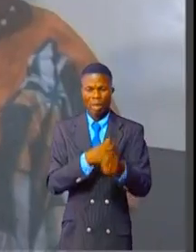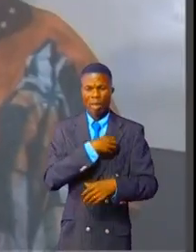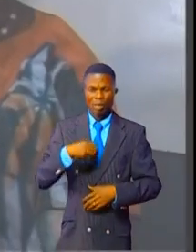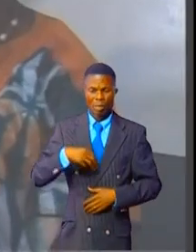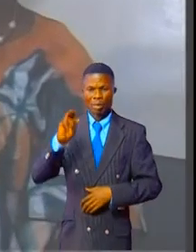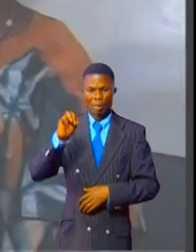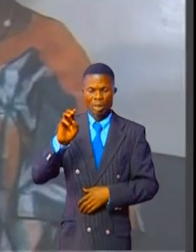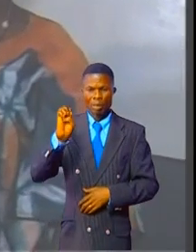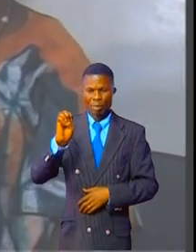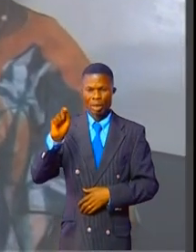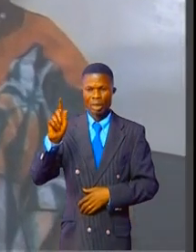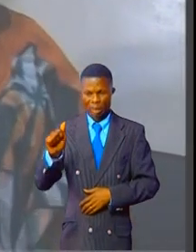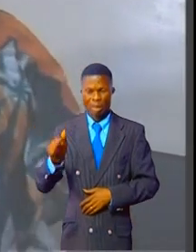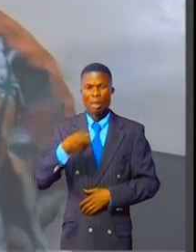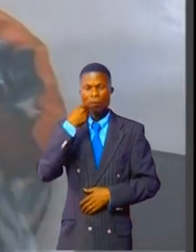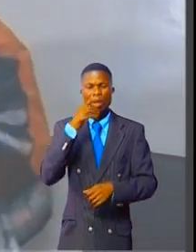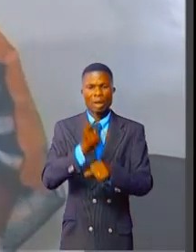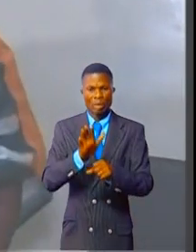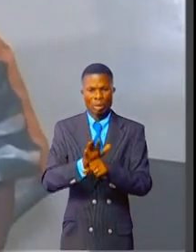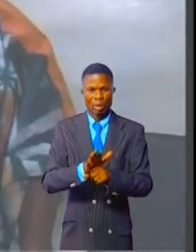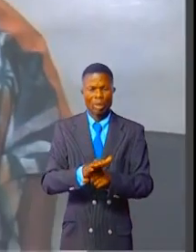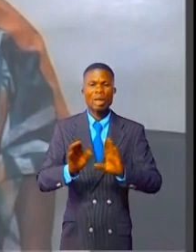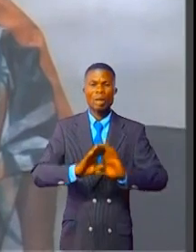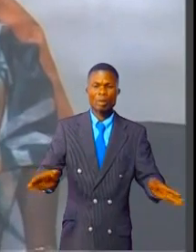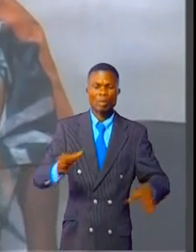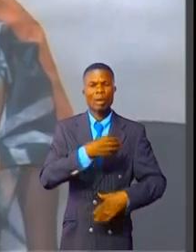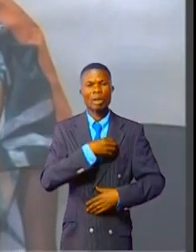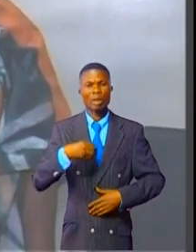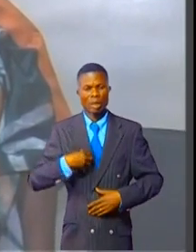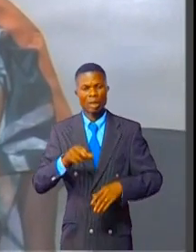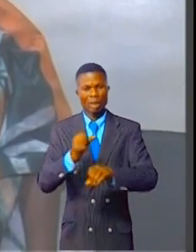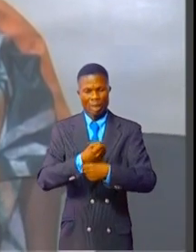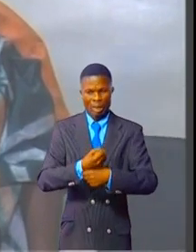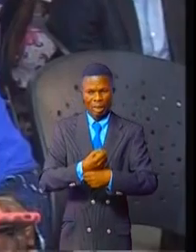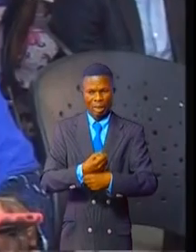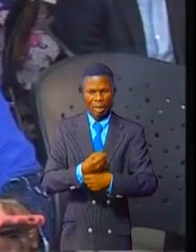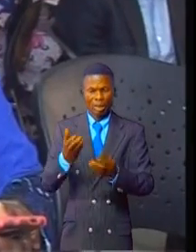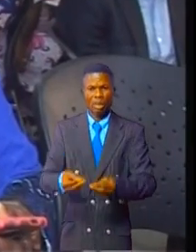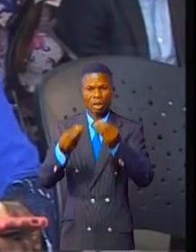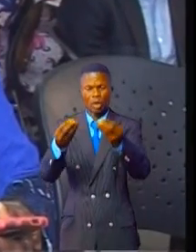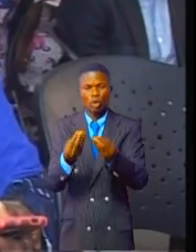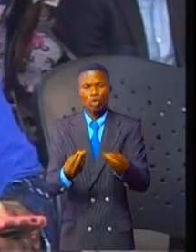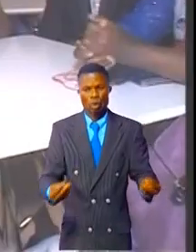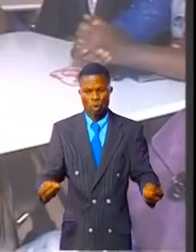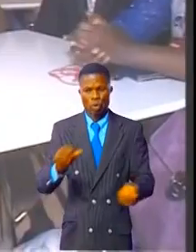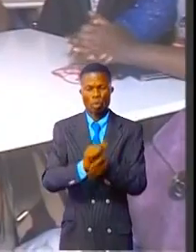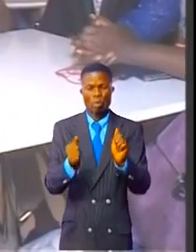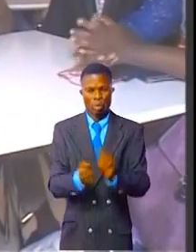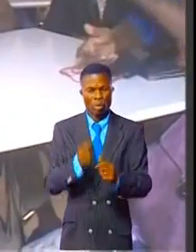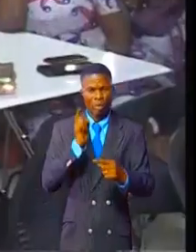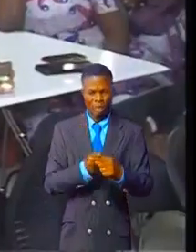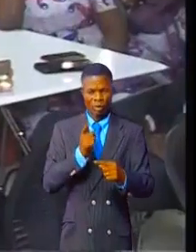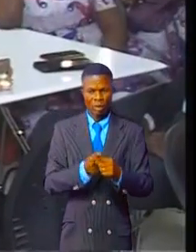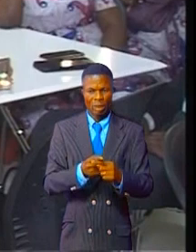états membres où elle s'est gardée sur la capacité de la femme de créer et d'apporter la solution sur certaines difficultés